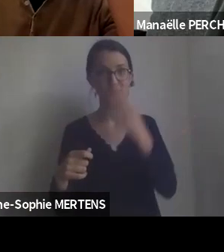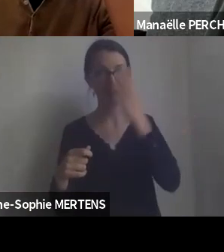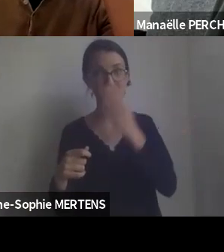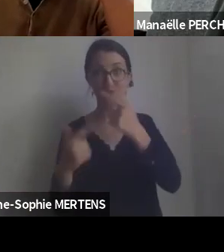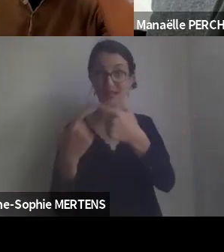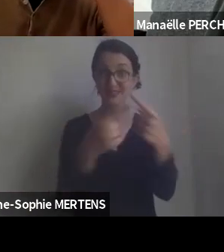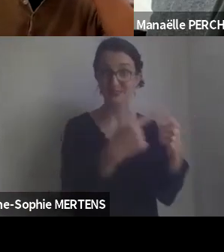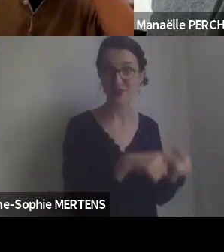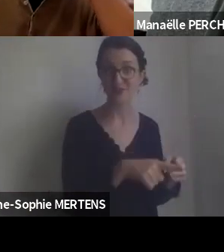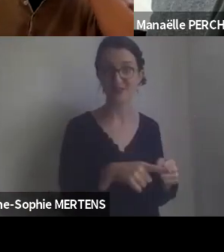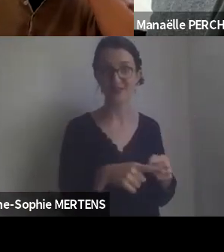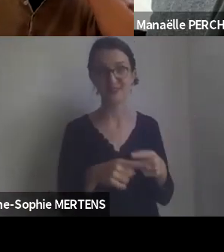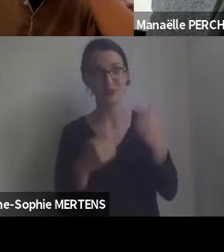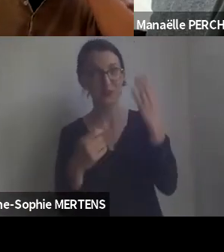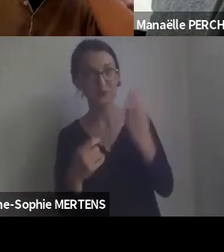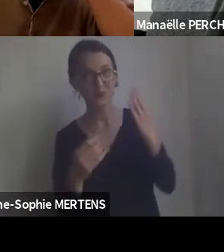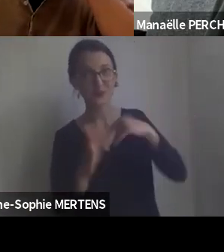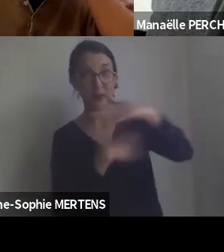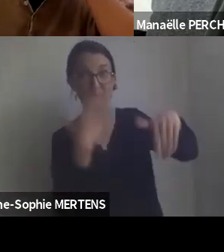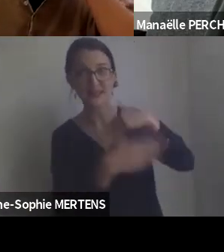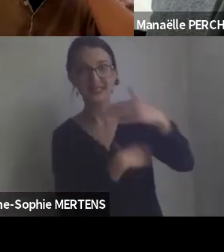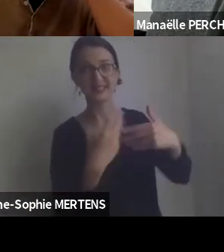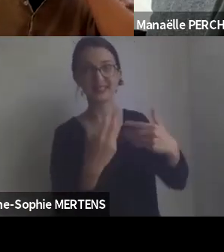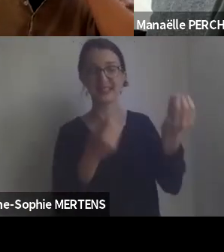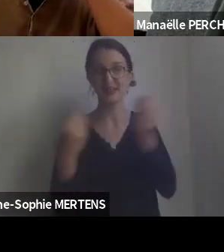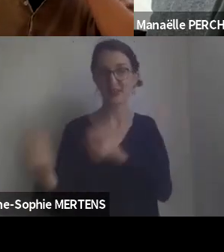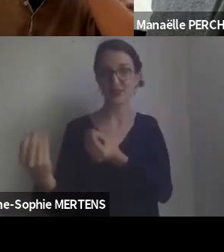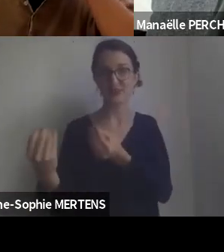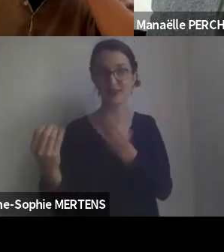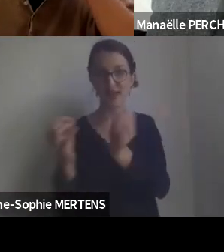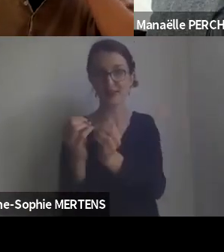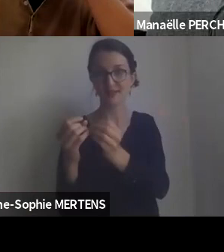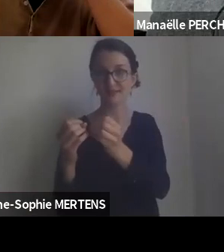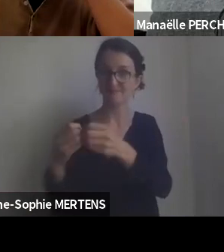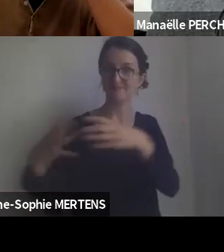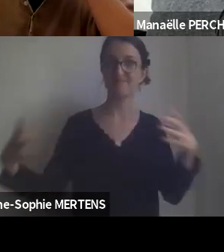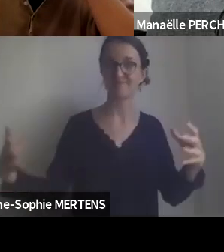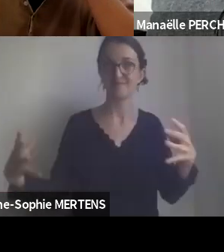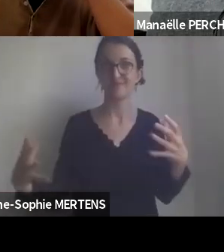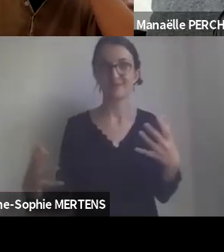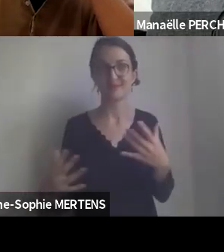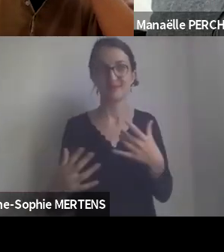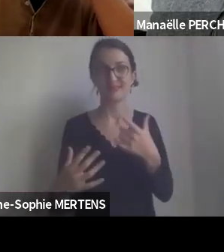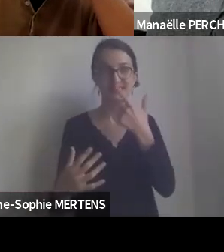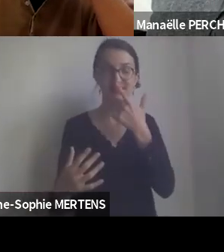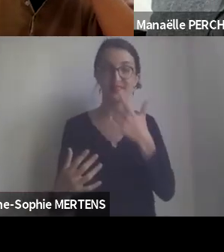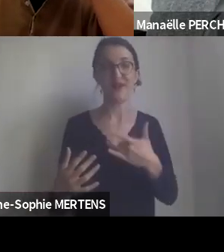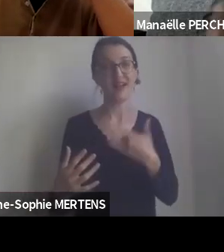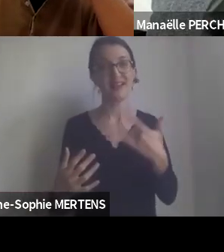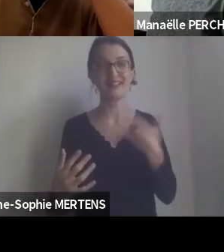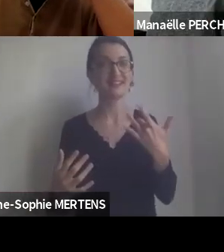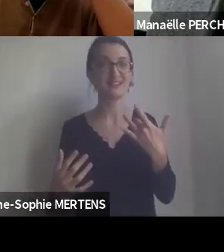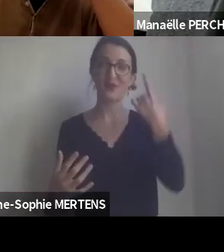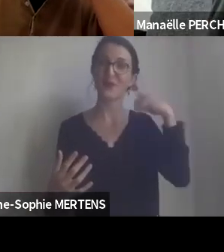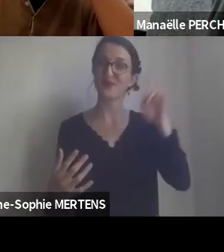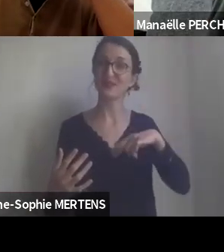inspirer l'agilité? C'est ça aussi, j'ai l'impression, hein, qui est un peu sous-jacent. Donc ça nous ouvre le débat sur quelque chose de plus philosophique. Je trouve ça intéressant de conclure le